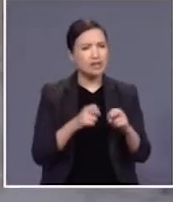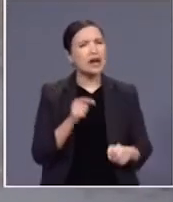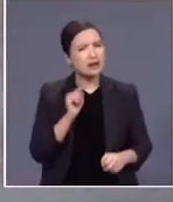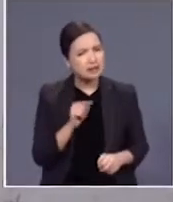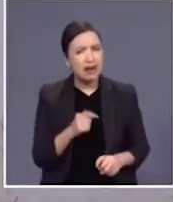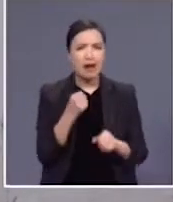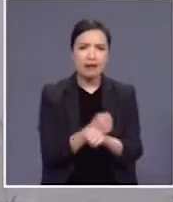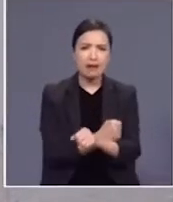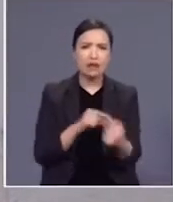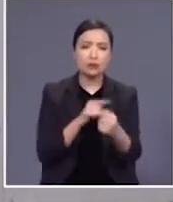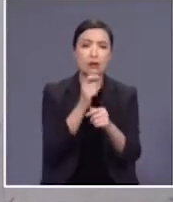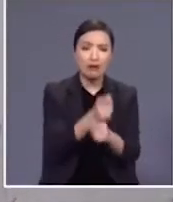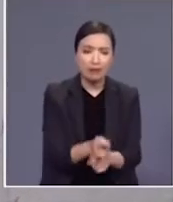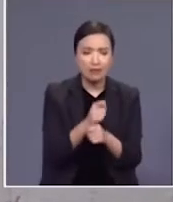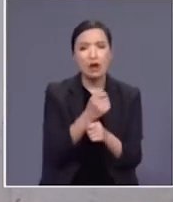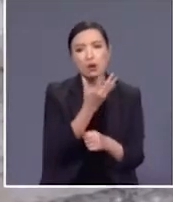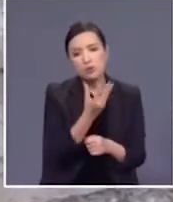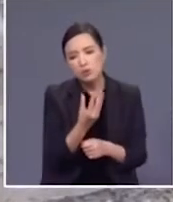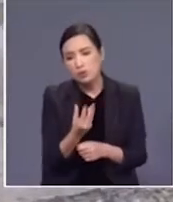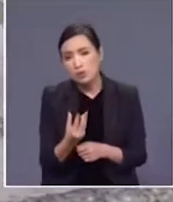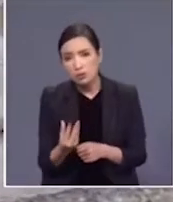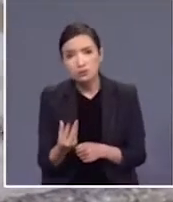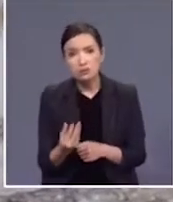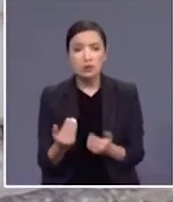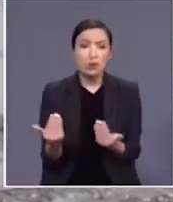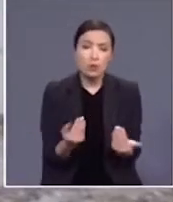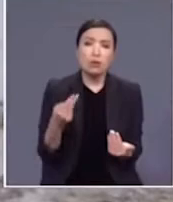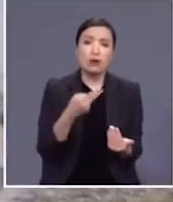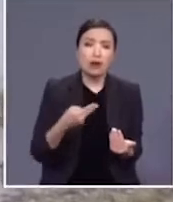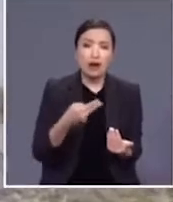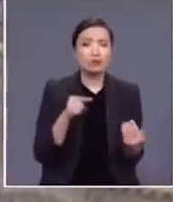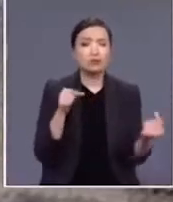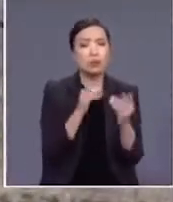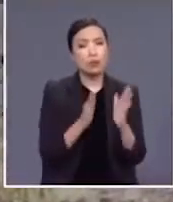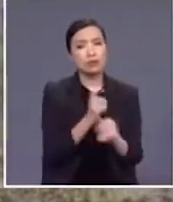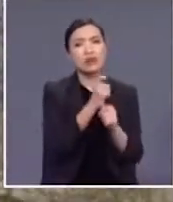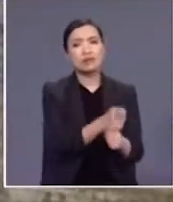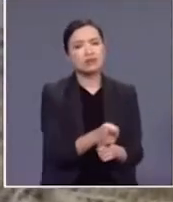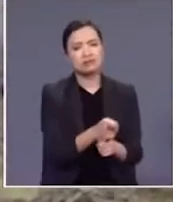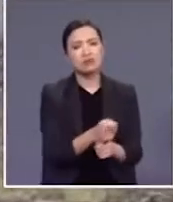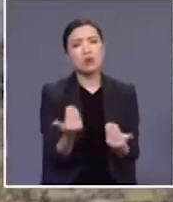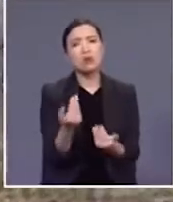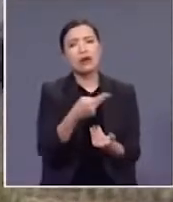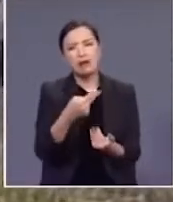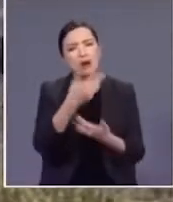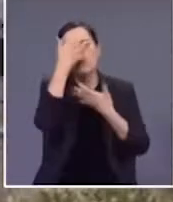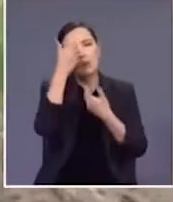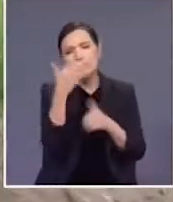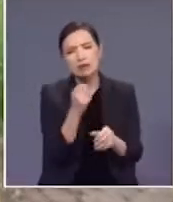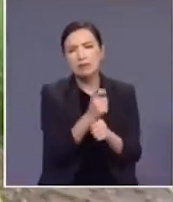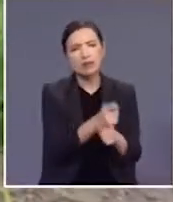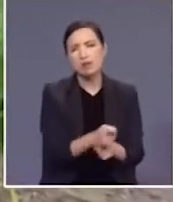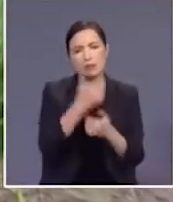ให้แรงงานในภาคเกษตรของไทยลดลงมากอีกทั้งลูกหลานในภาคเกษตรเองก็อาจจะไม่สนใจที่จะมาทำอาชีพเกษตรก